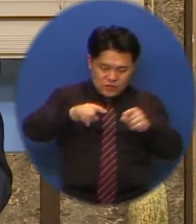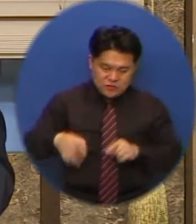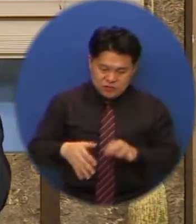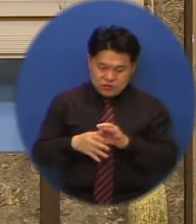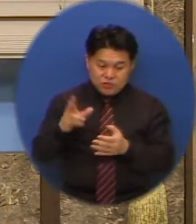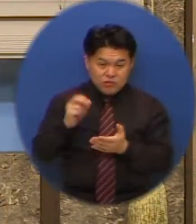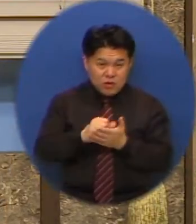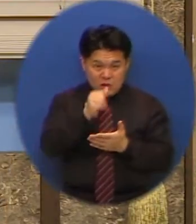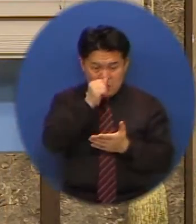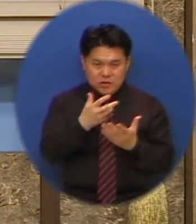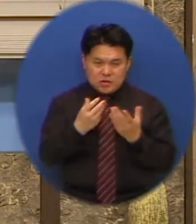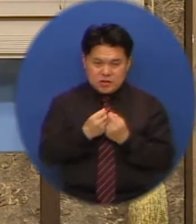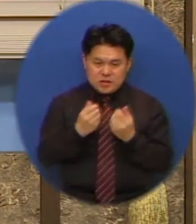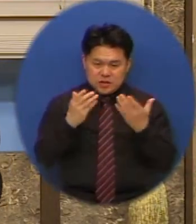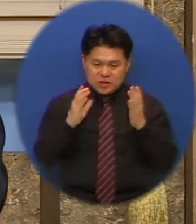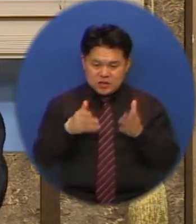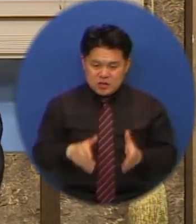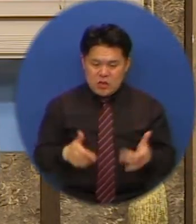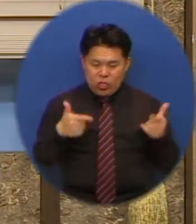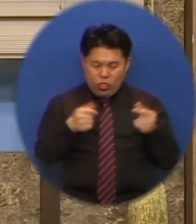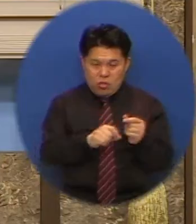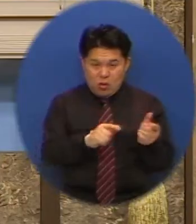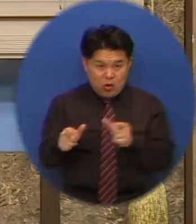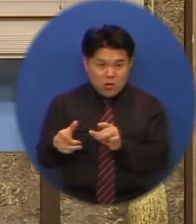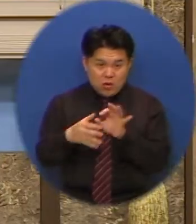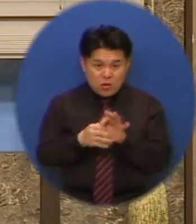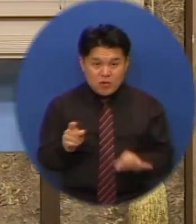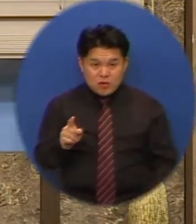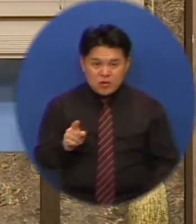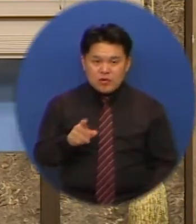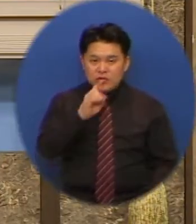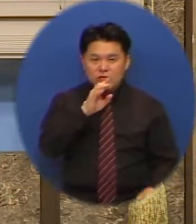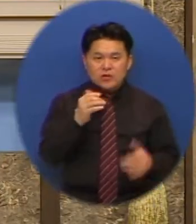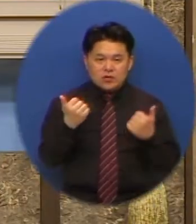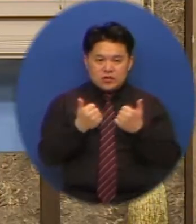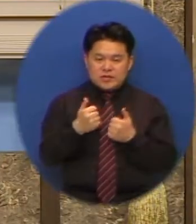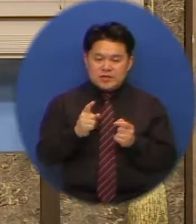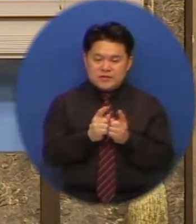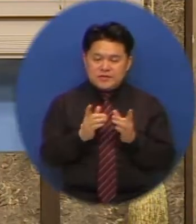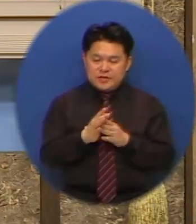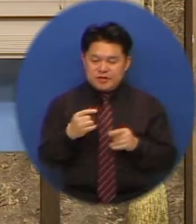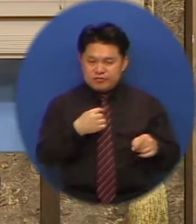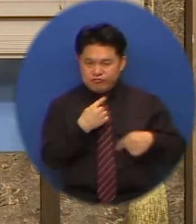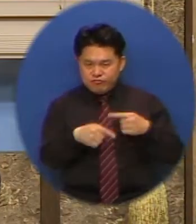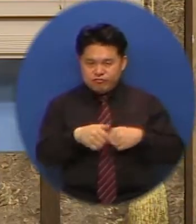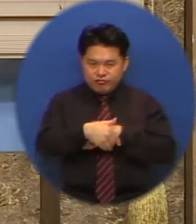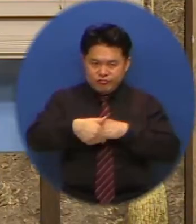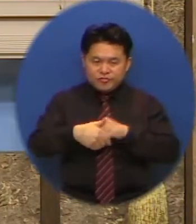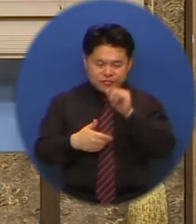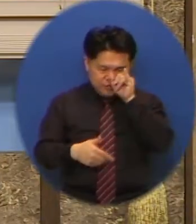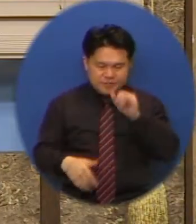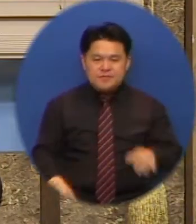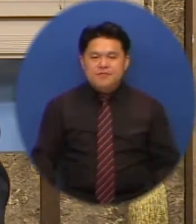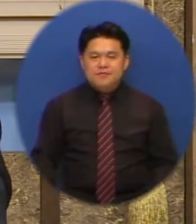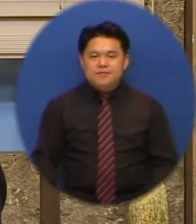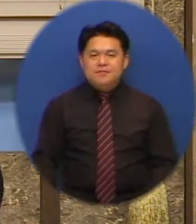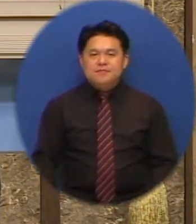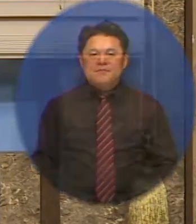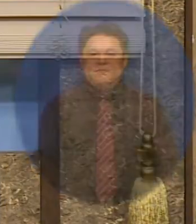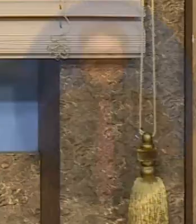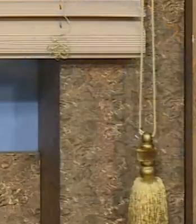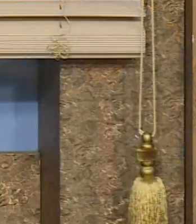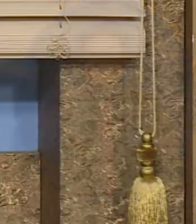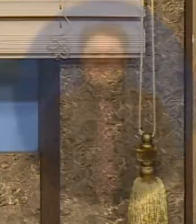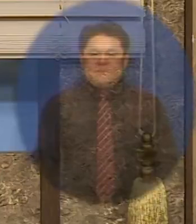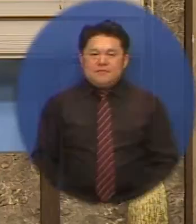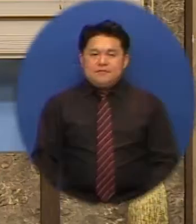있거든요. 뭐 저출산이라든지 이런 이슈는 이제 중앙협회가 직접 다루는 그런 걸 하려고 그러고요. 또